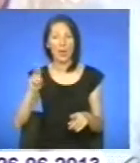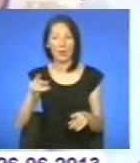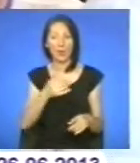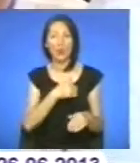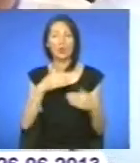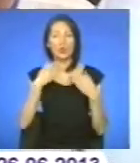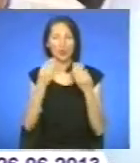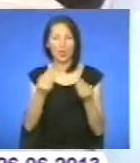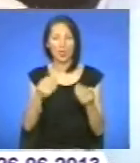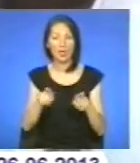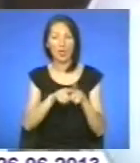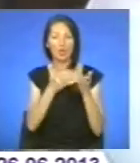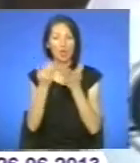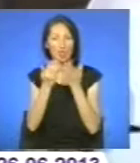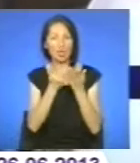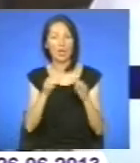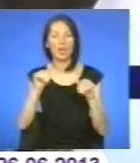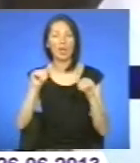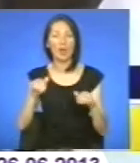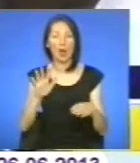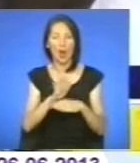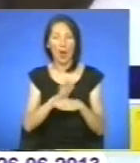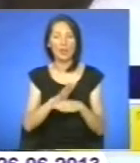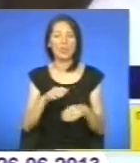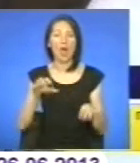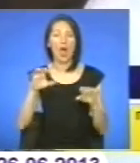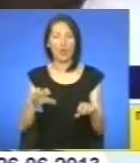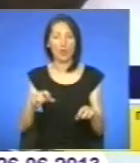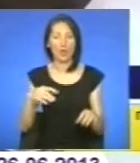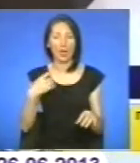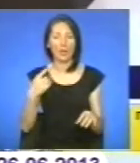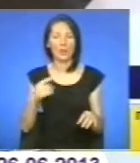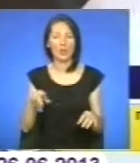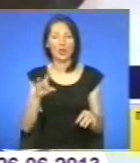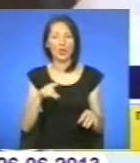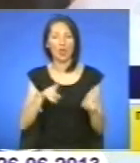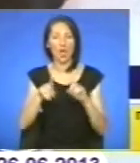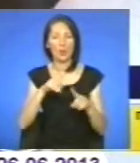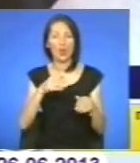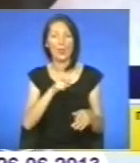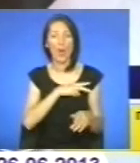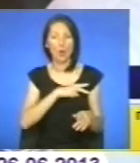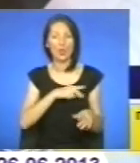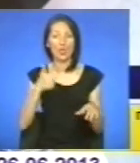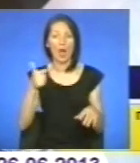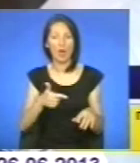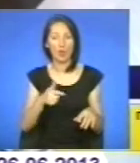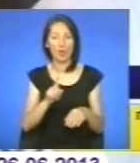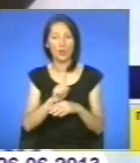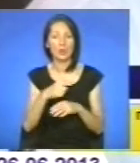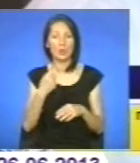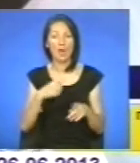зачитати розпорядження голови обласної ради про нагородження грамотою Тернопільської обласної ради Півсетка Любомира